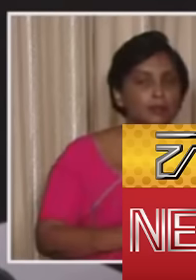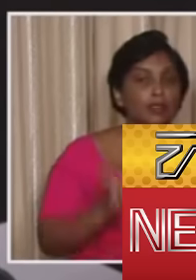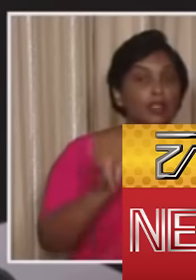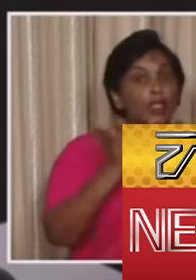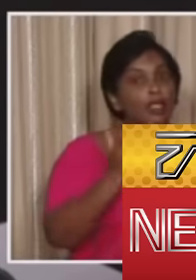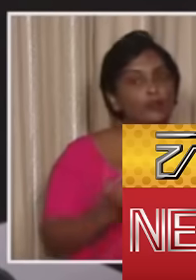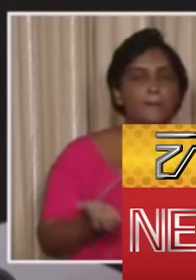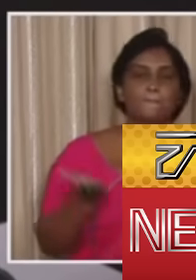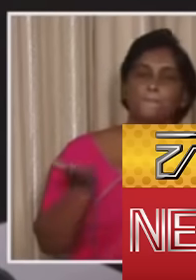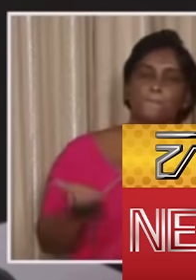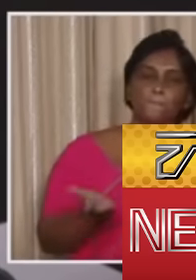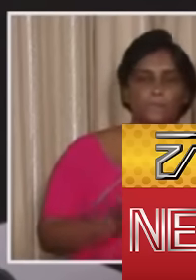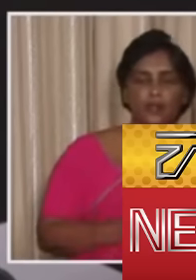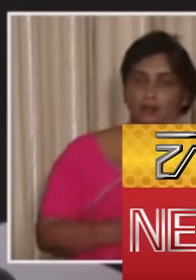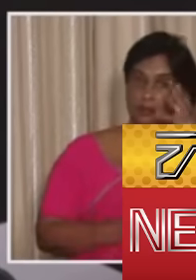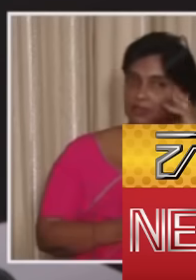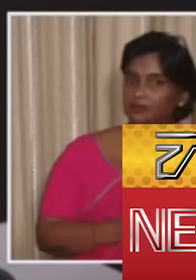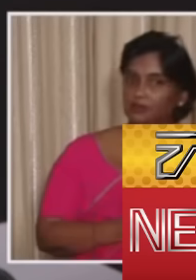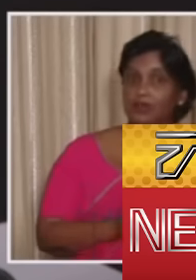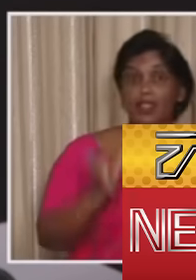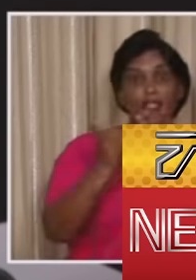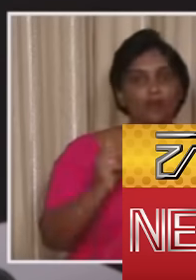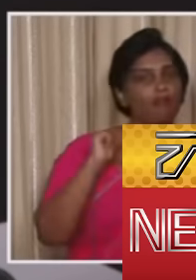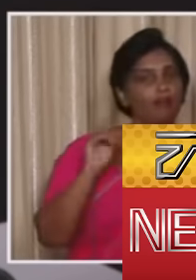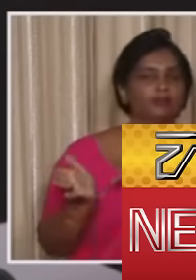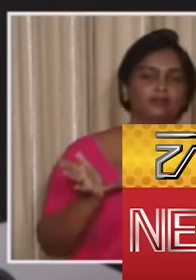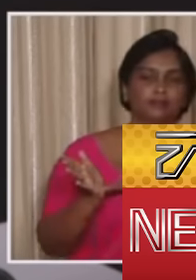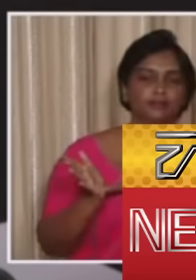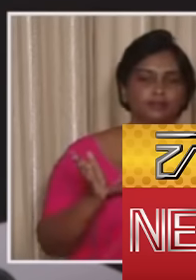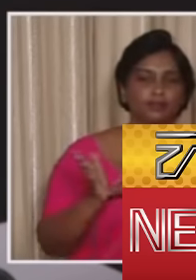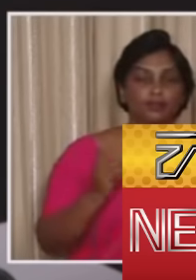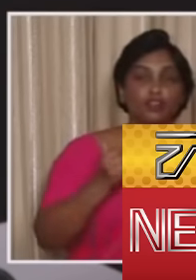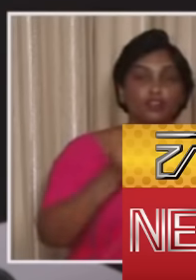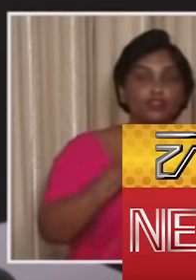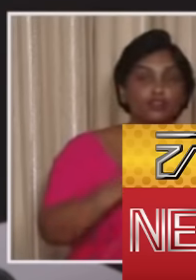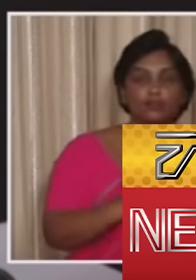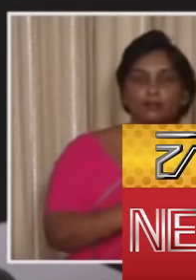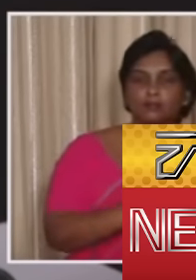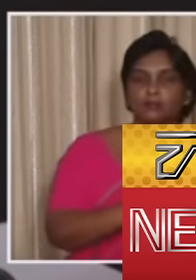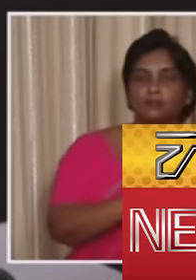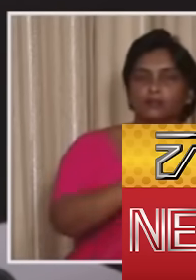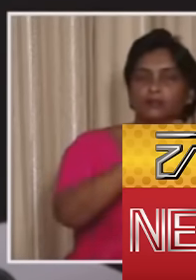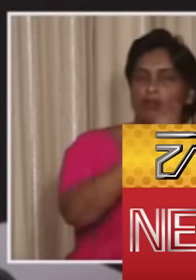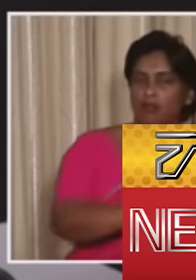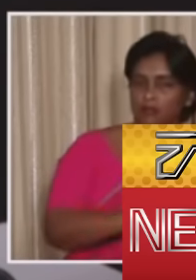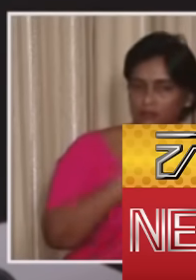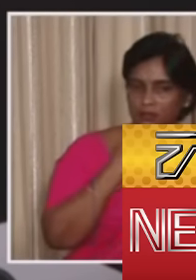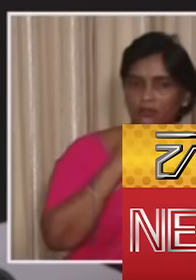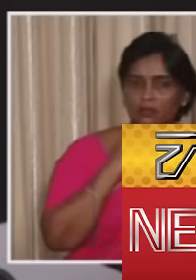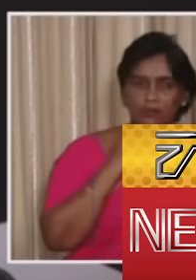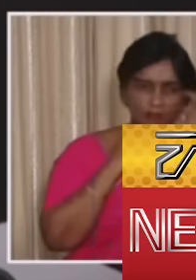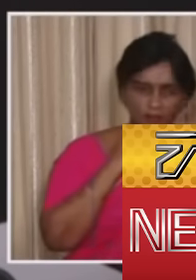බැලන්ස් මතක තියාගන්න account එක බැලන්ස් හැබැයි මුදුකාංග වෙළඳපොලේ වර්ධනය වෙමින් තිබෙන තත්ත්වය කඩාවැටෙනවා මම